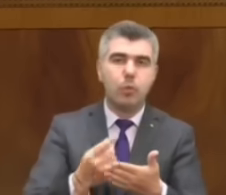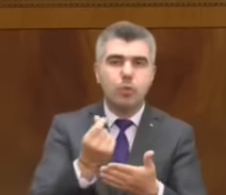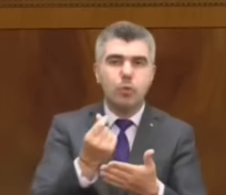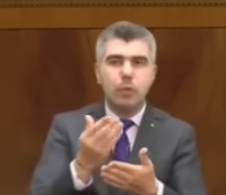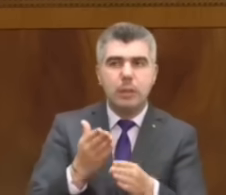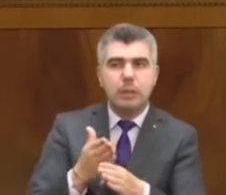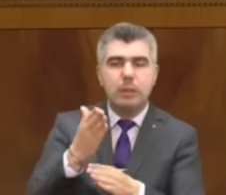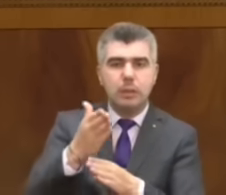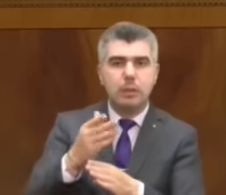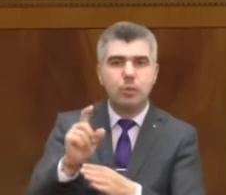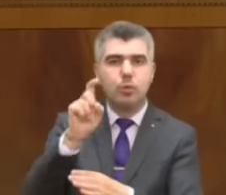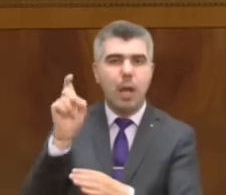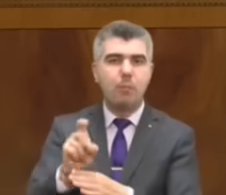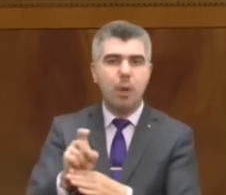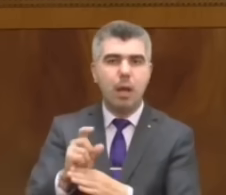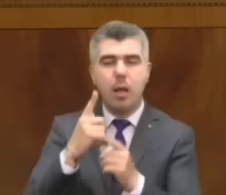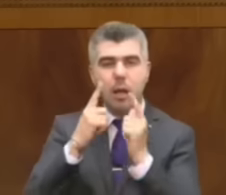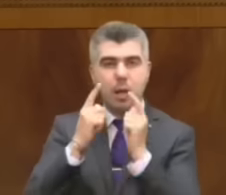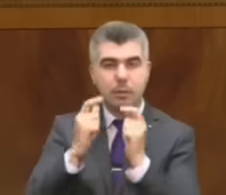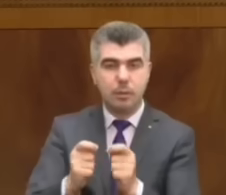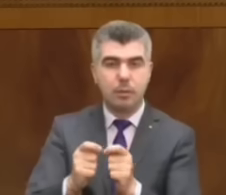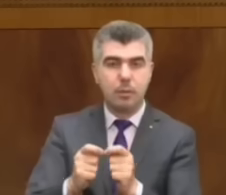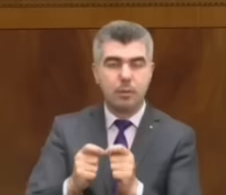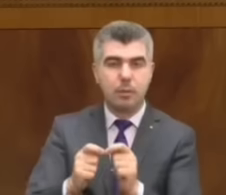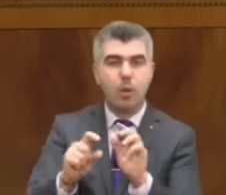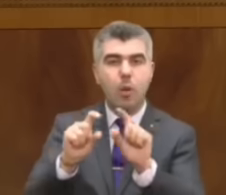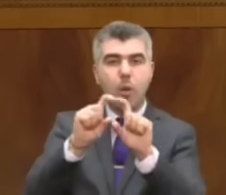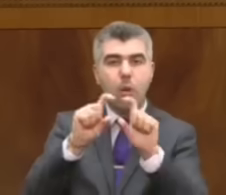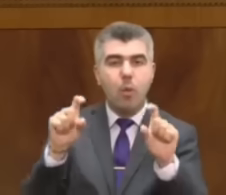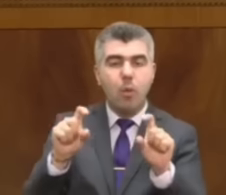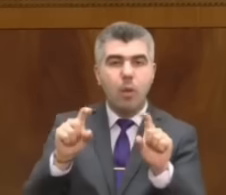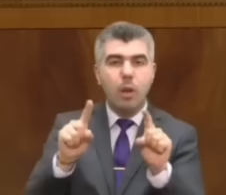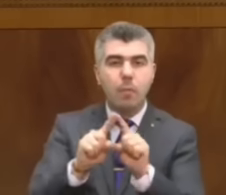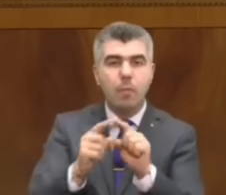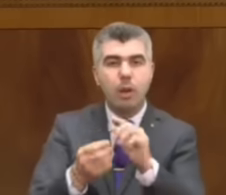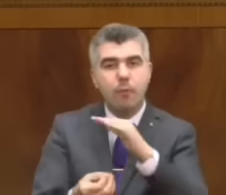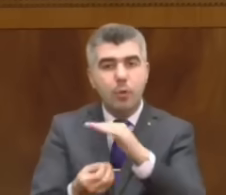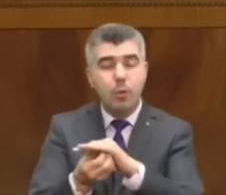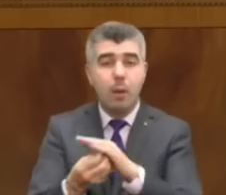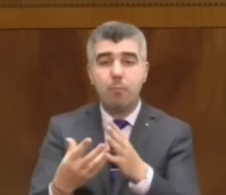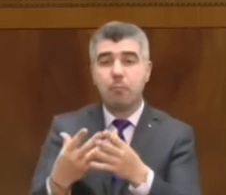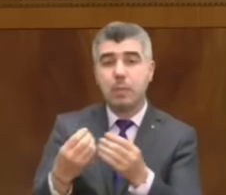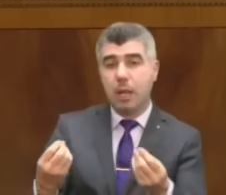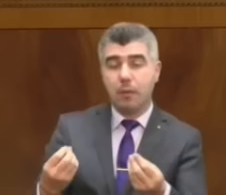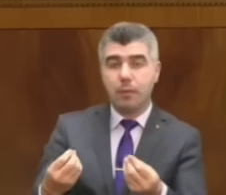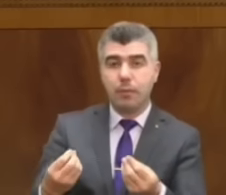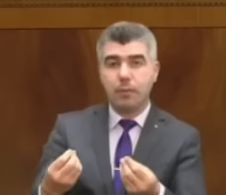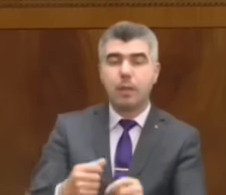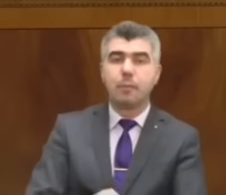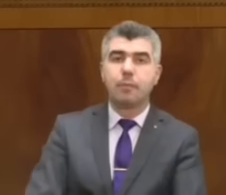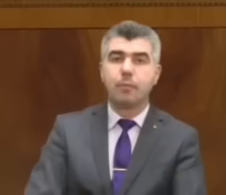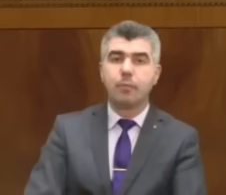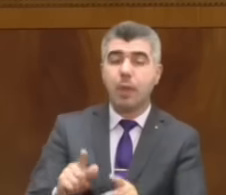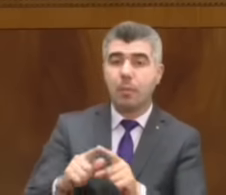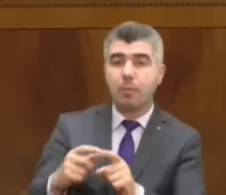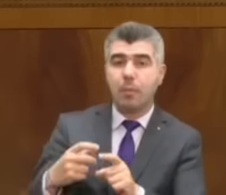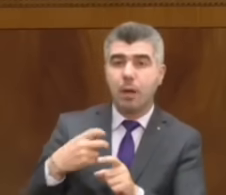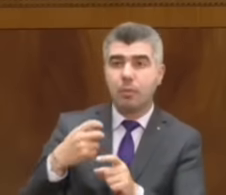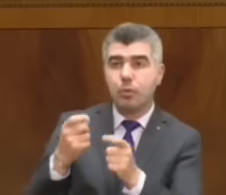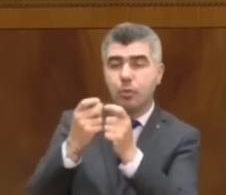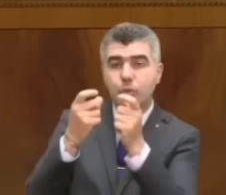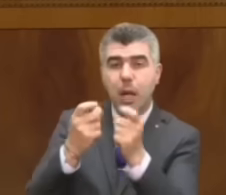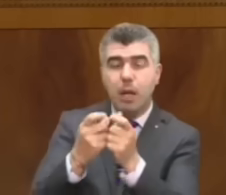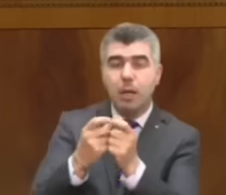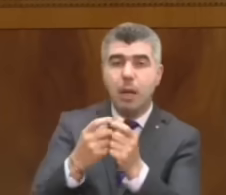كتراسوا، راه العنوان الابرز الاول هو الابتزاز والفساد، لدرجه انه المنعشين العقاريين كيتشكاو،